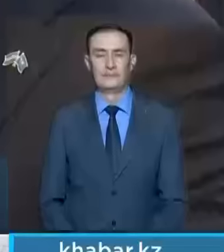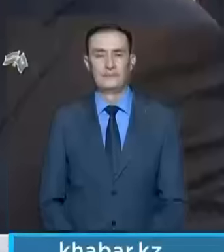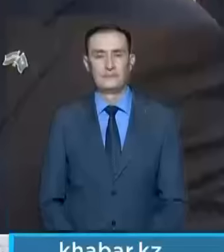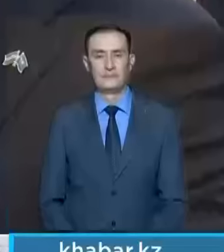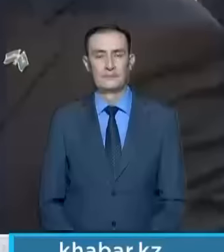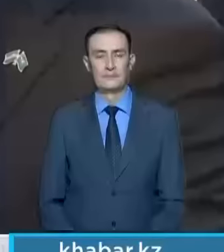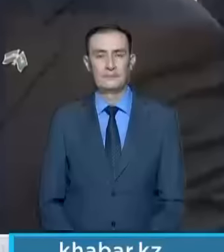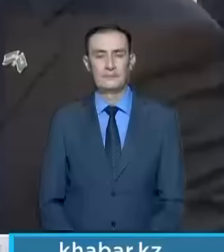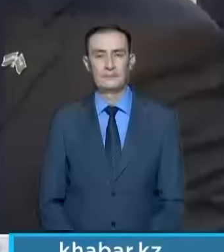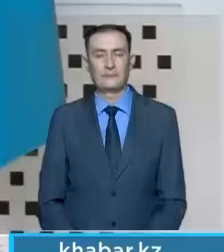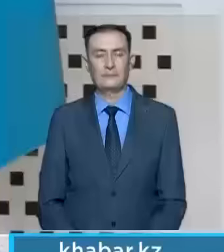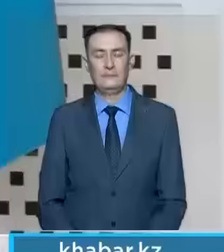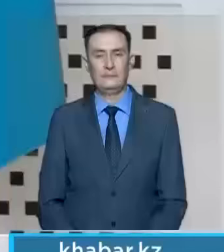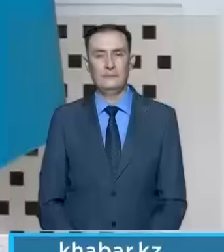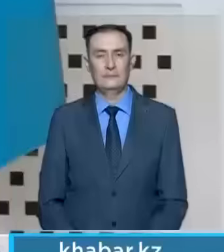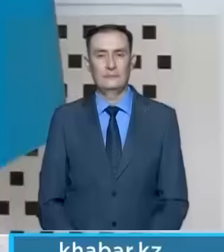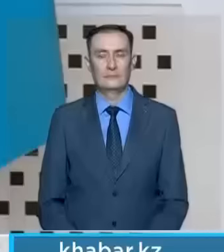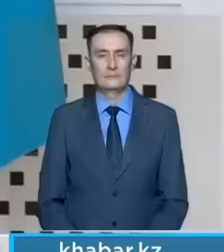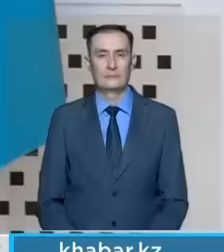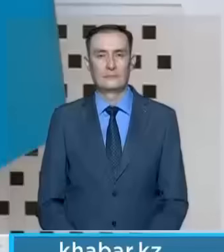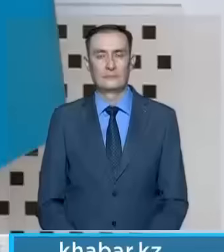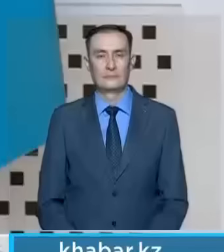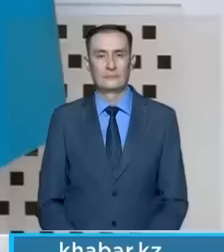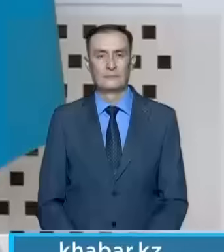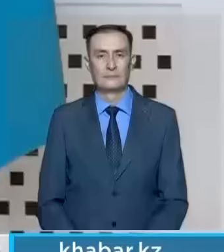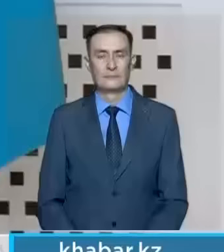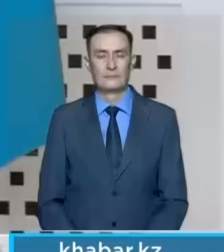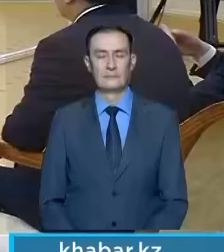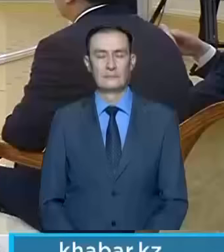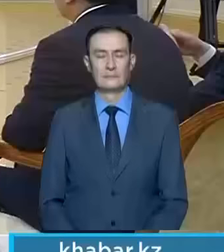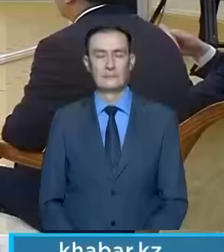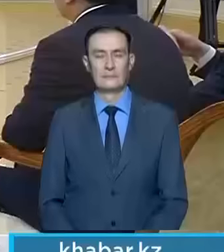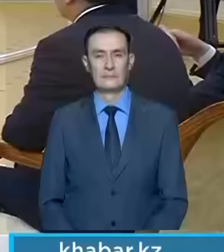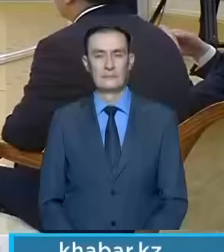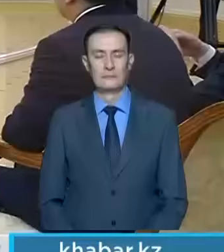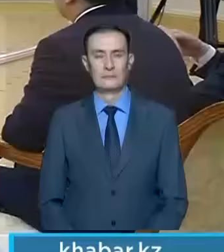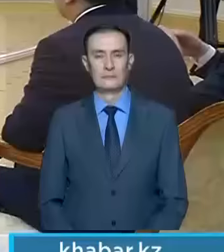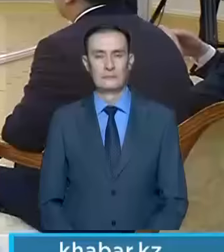Меделбеков, Дулат Ентебеков. При содействии телерадиокомплекса президента Хабар.